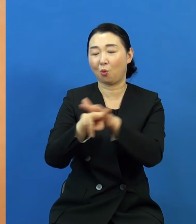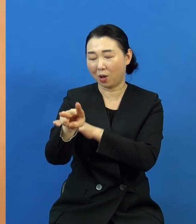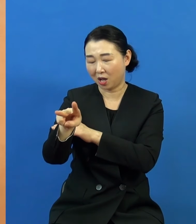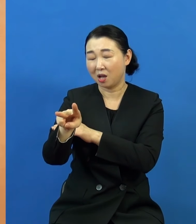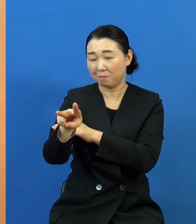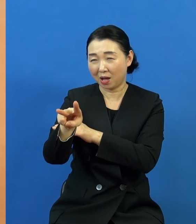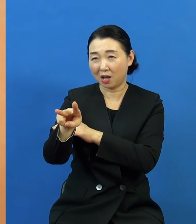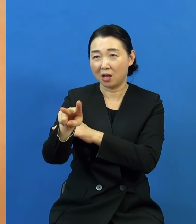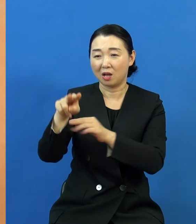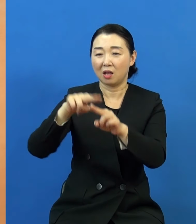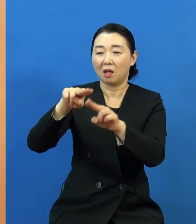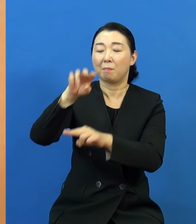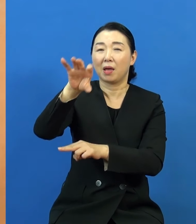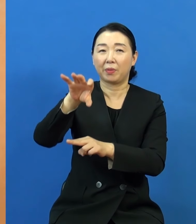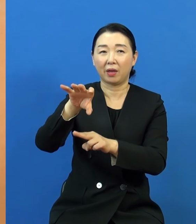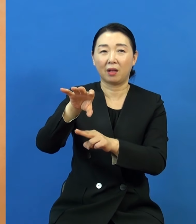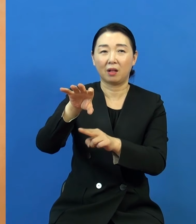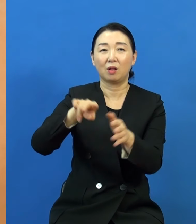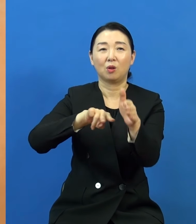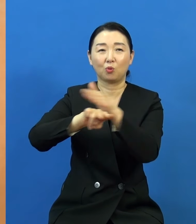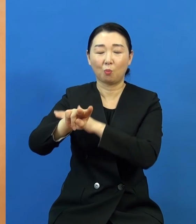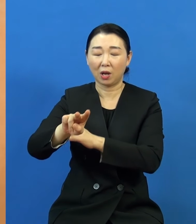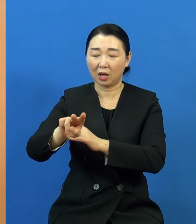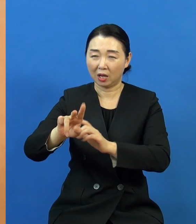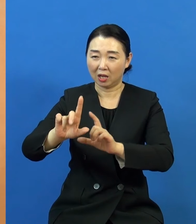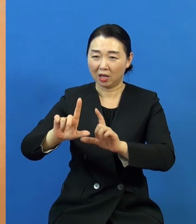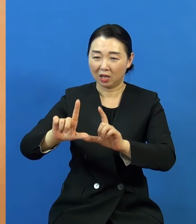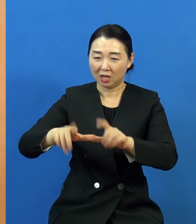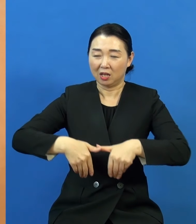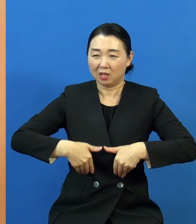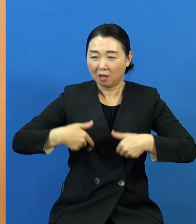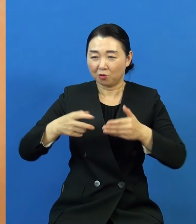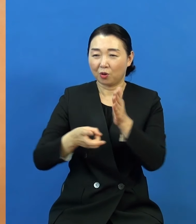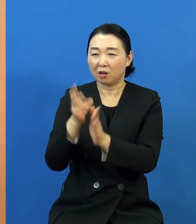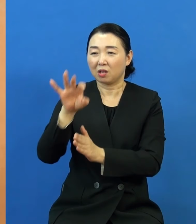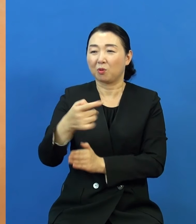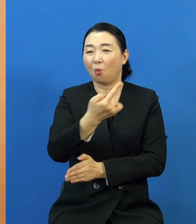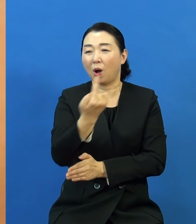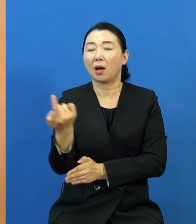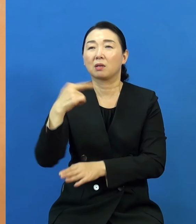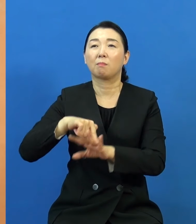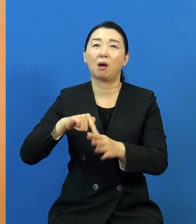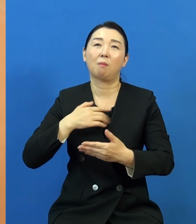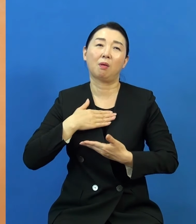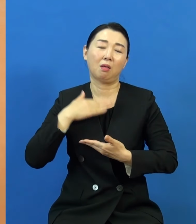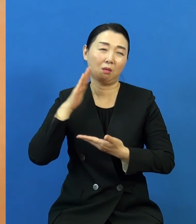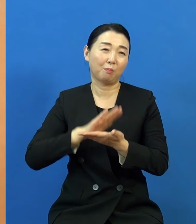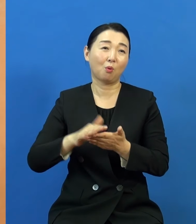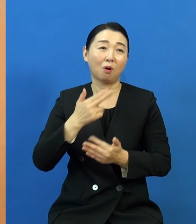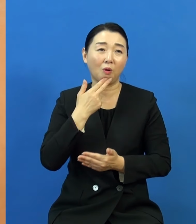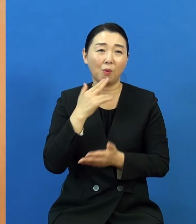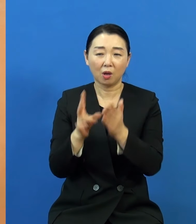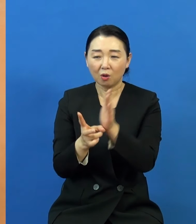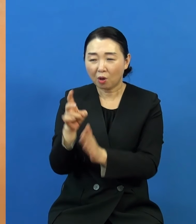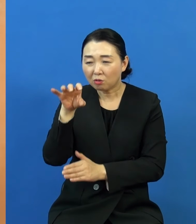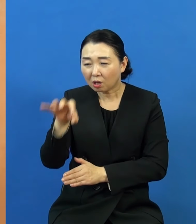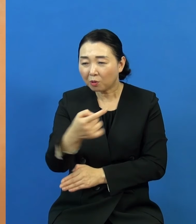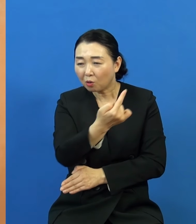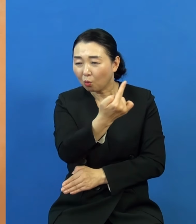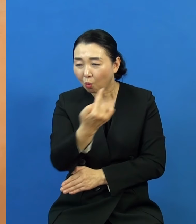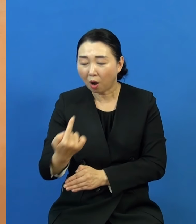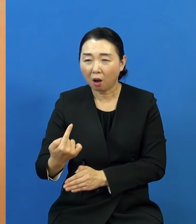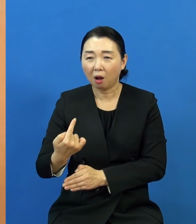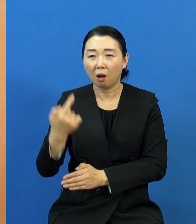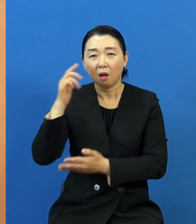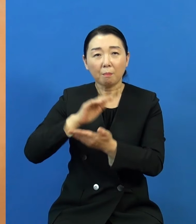넘어 남쪽 예루살렘까지 왔는데도 그의 마음은 평온을 얻지 못합니다. 예루살렘쯤 왔으면 충분히 평안을 누릴 수